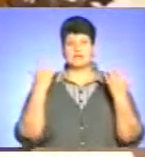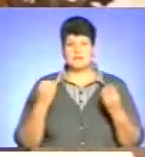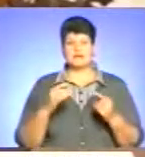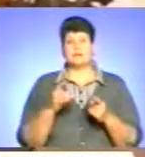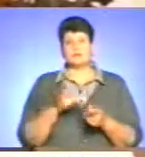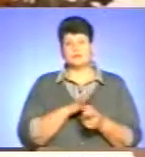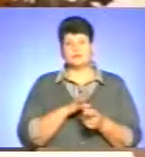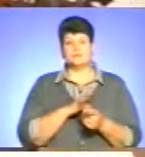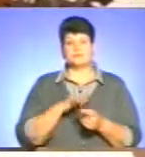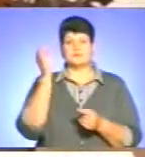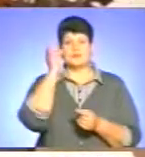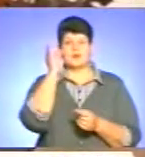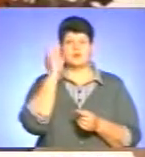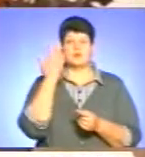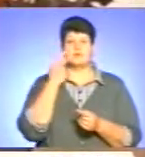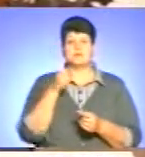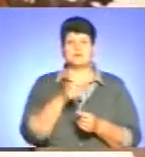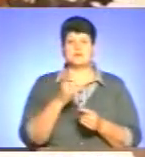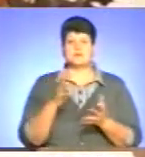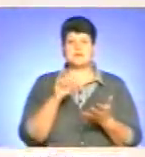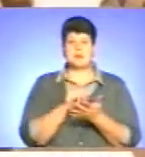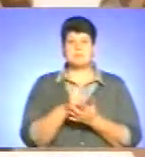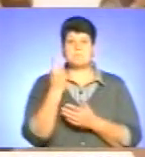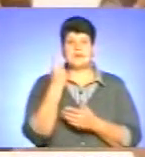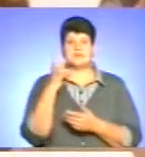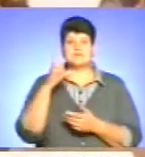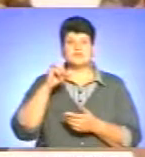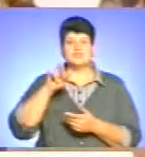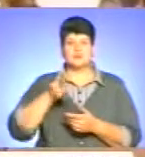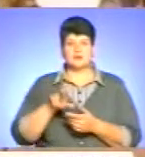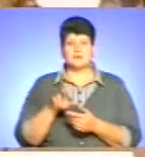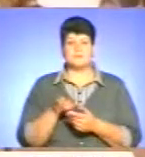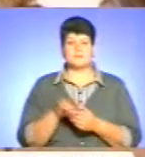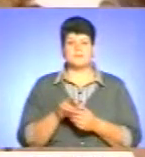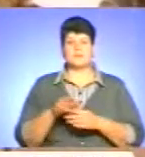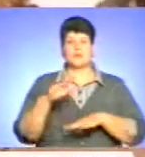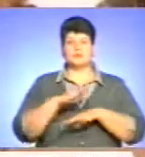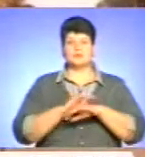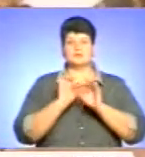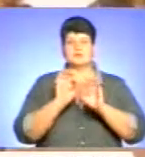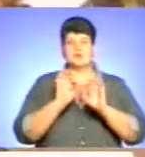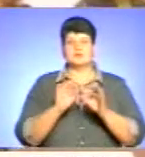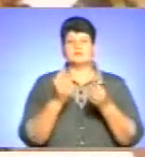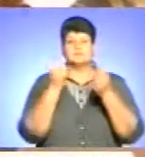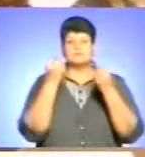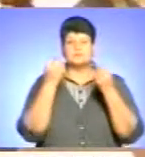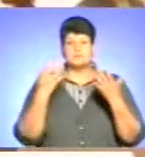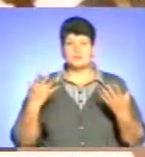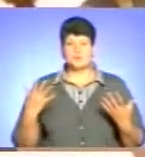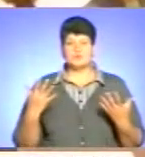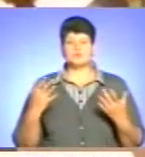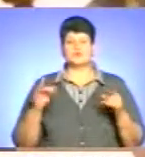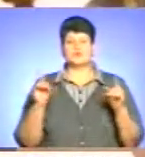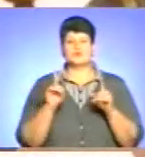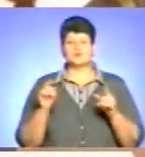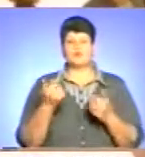мені пригадують, коли ми з ними займалися 1 січня. Предмет викладати настільки просто, щоб